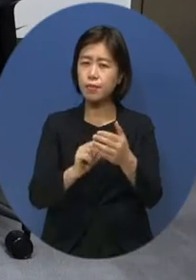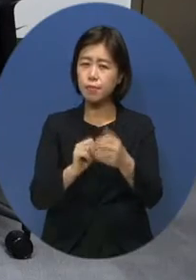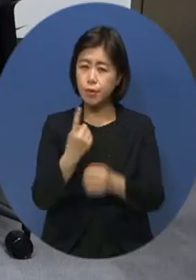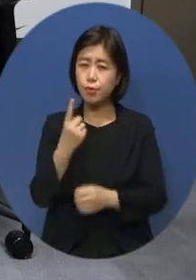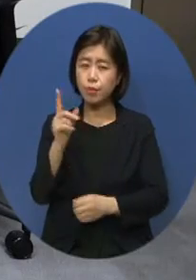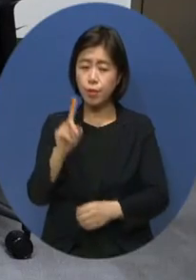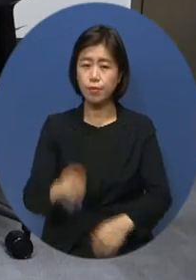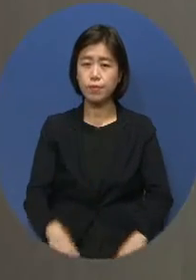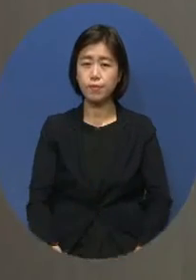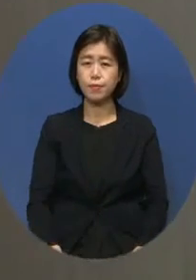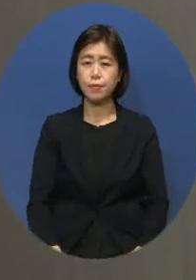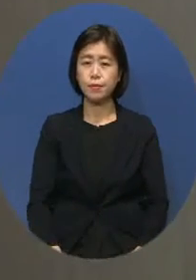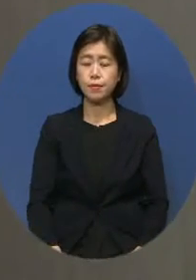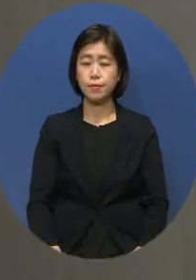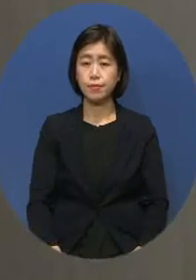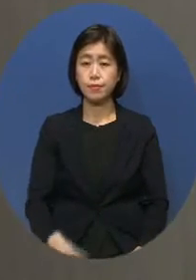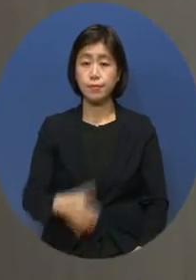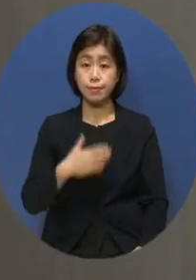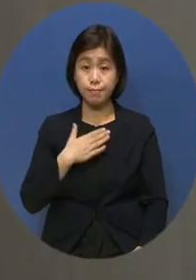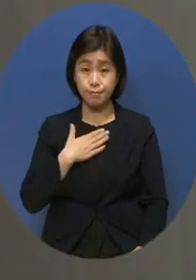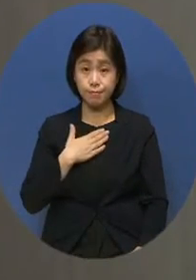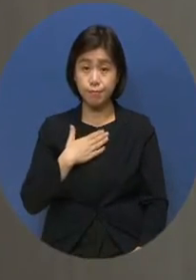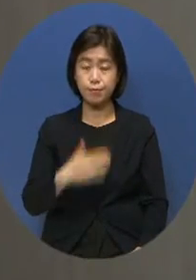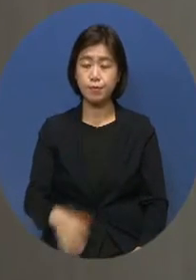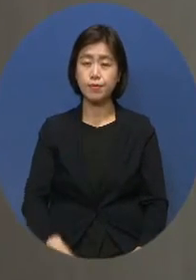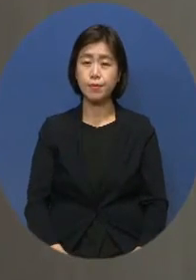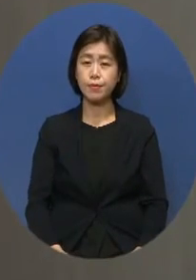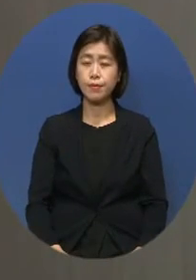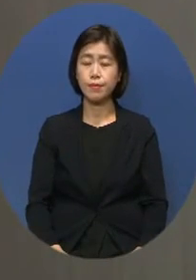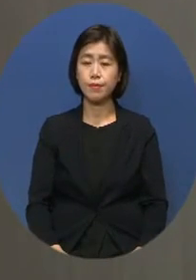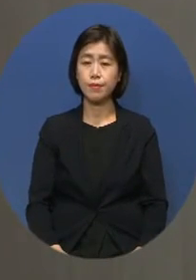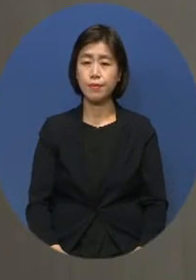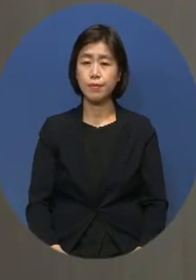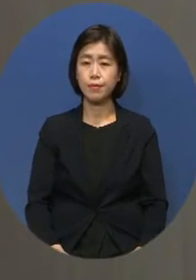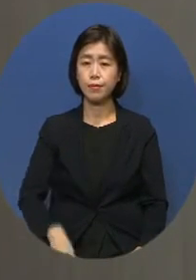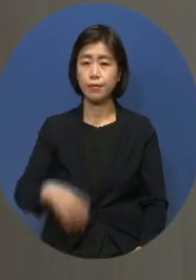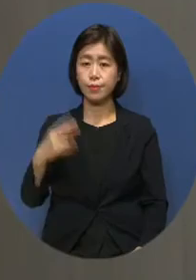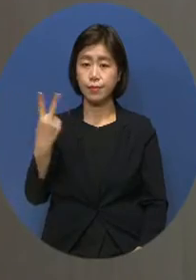그렇게 얘기를 하잖아요. 그러니까 저도 왜 우리 지난